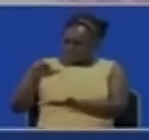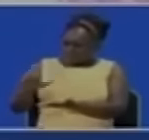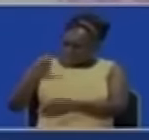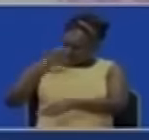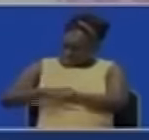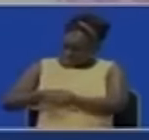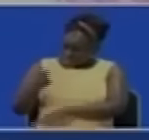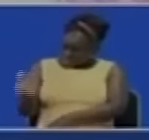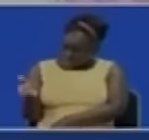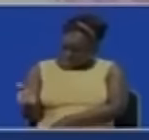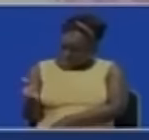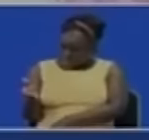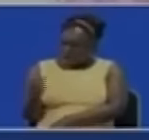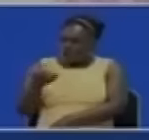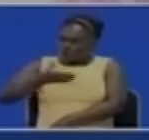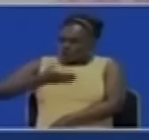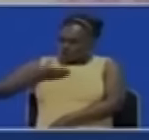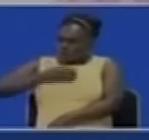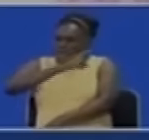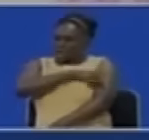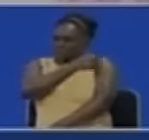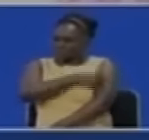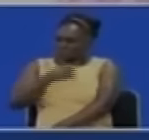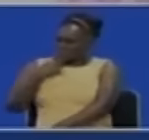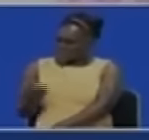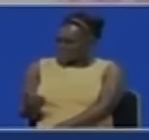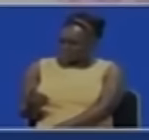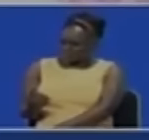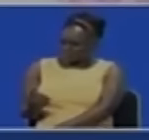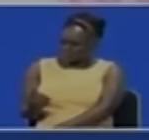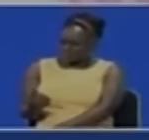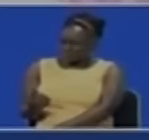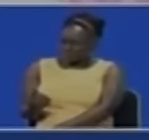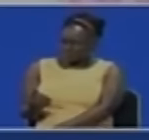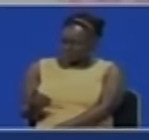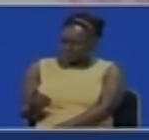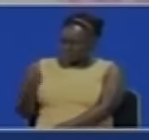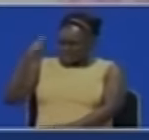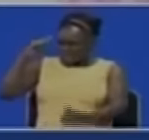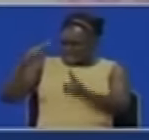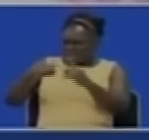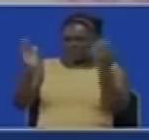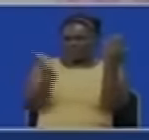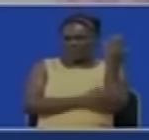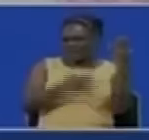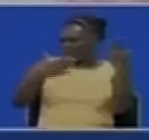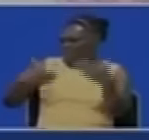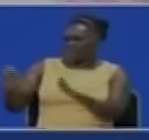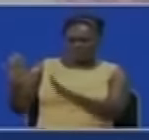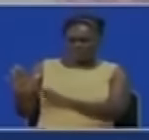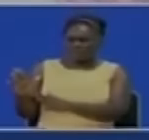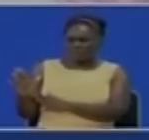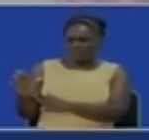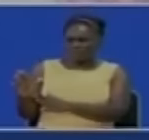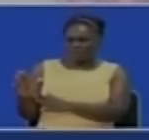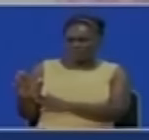mwenyewe mwenye hospitali. Anatuambia iko na nia mbaya. Kogo tutoke hapa na tuwe.